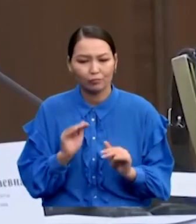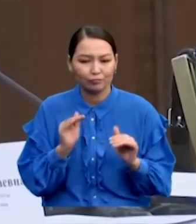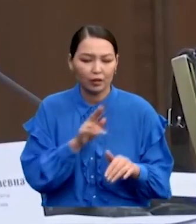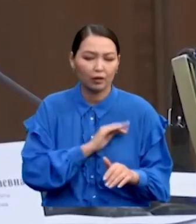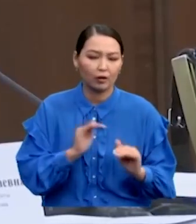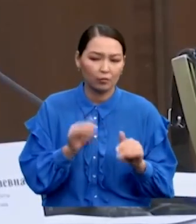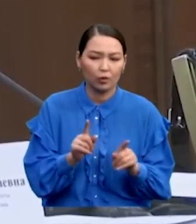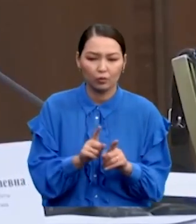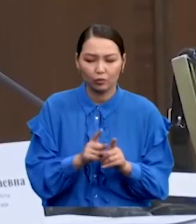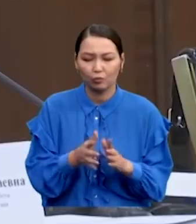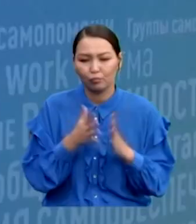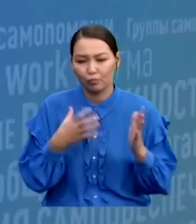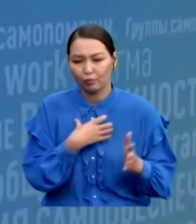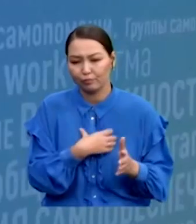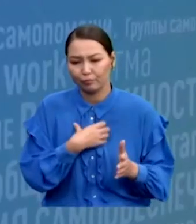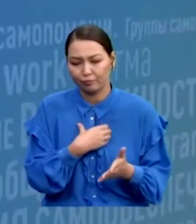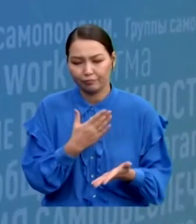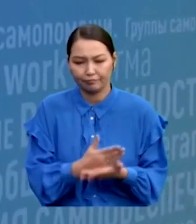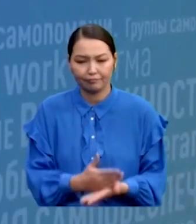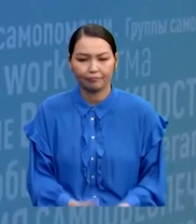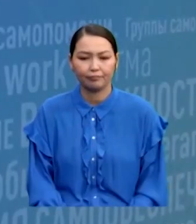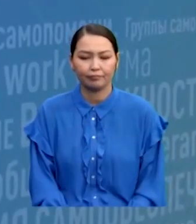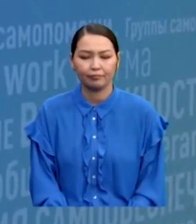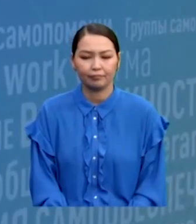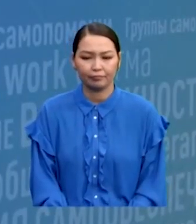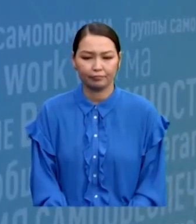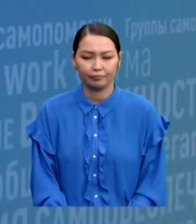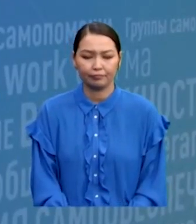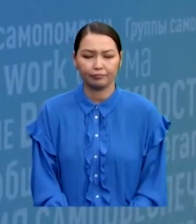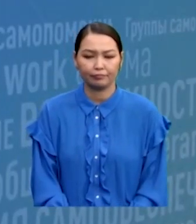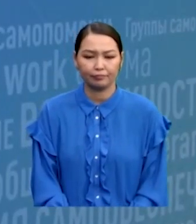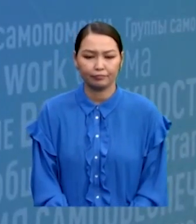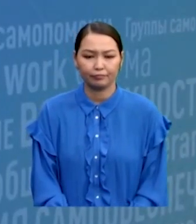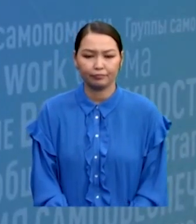зер салу қажет болып тұр. Сымбат Серікқызы, Михаил Казначеев, Атамекен Бизнес.